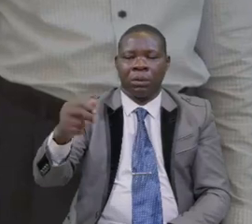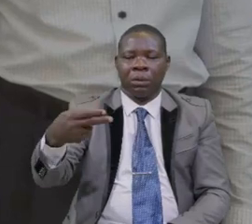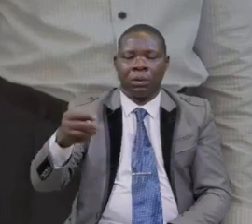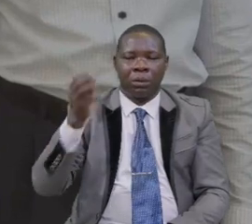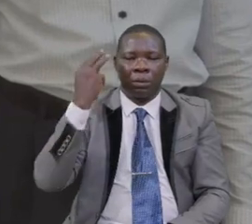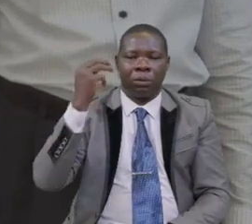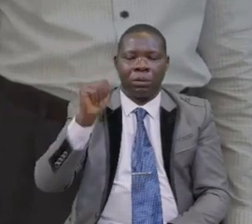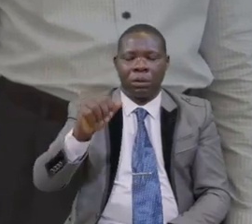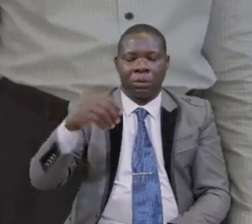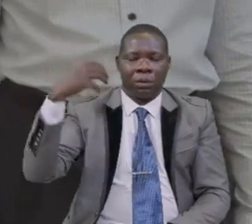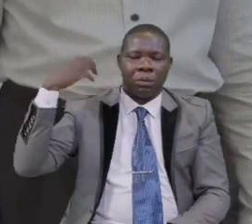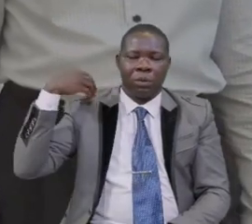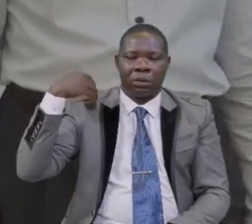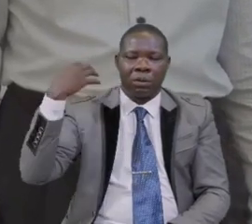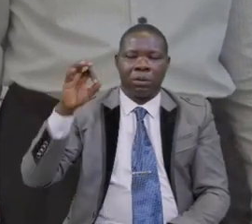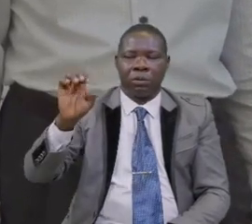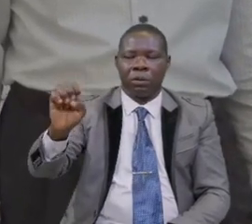Élie était le maître d'Élisée,